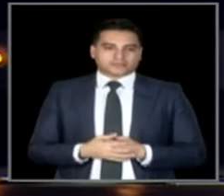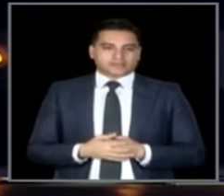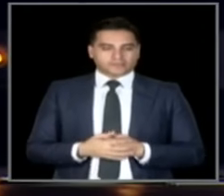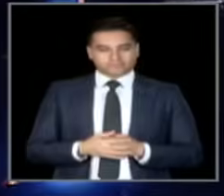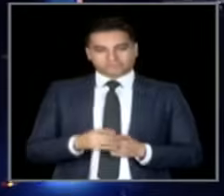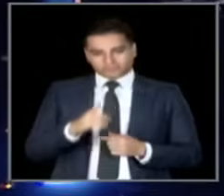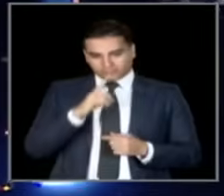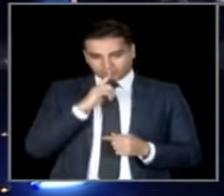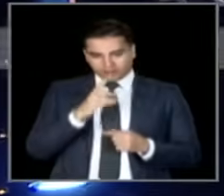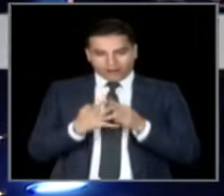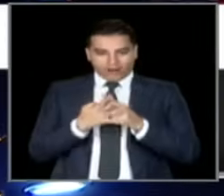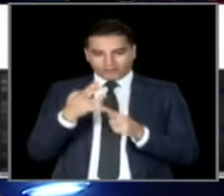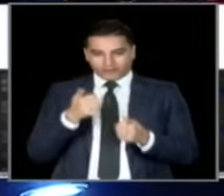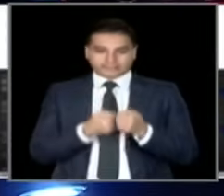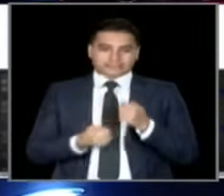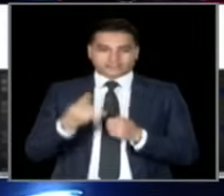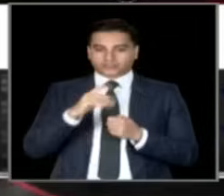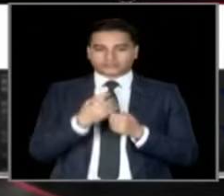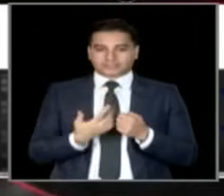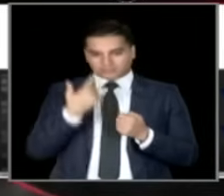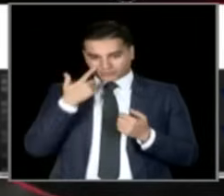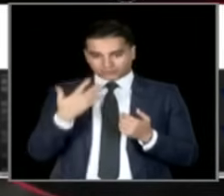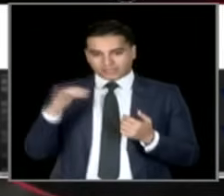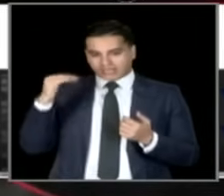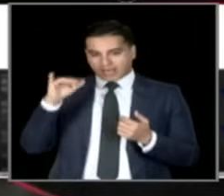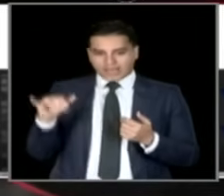أربع اختيارات بزائد 10 أو ناقص 5.